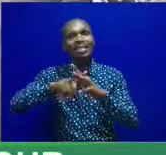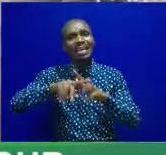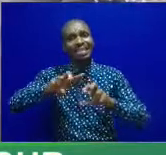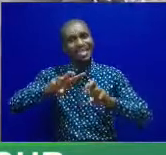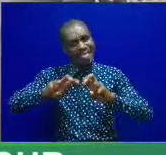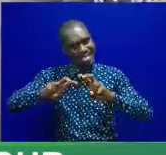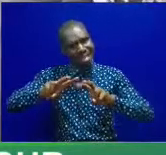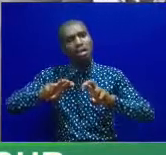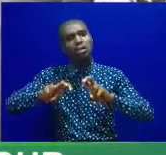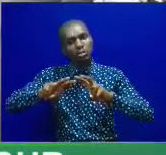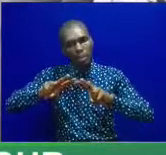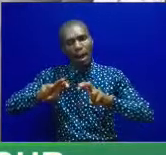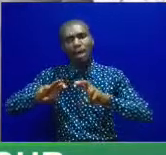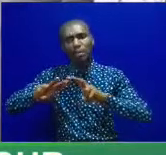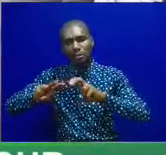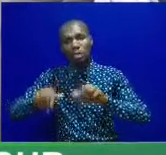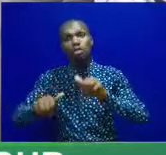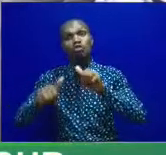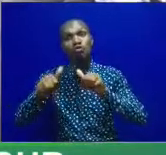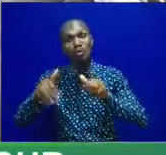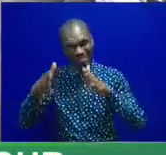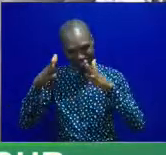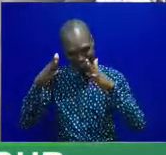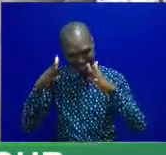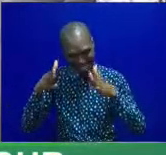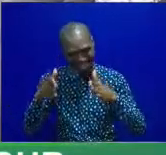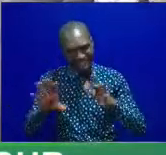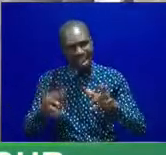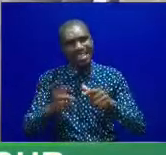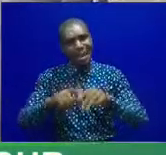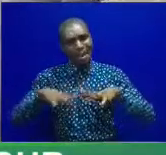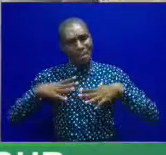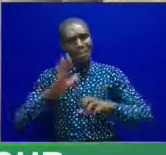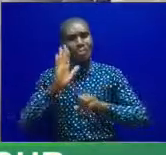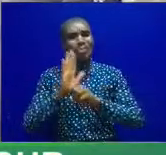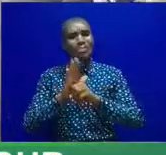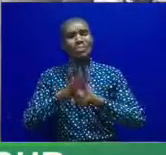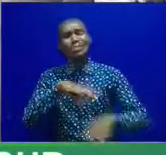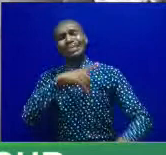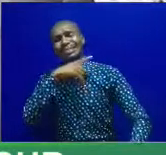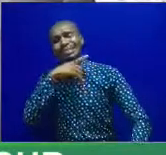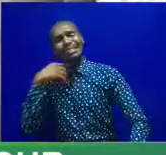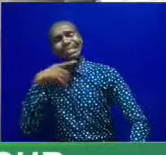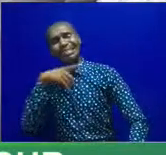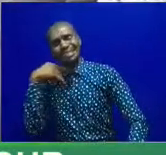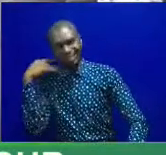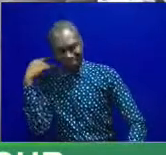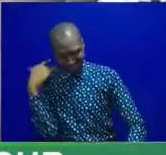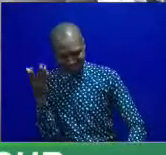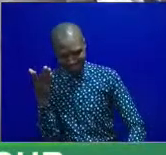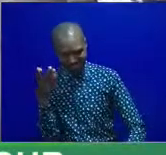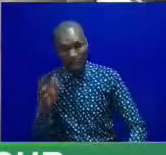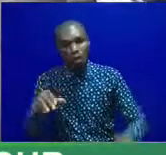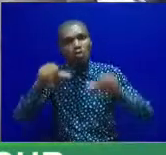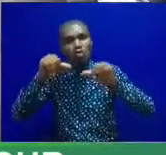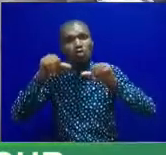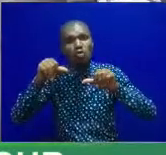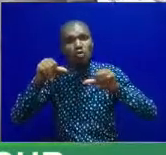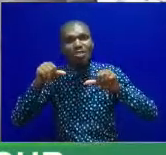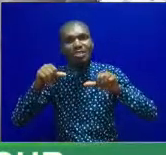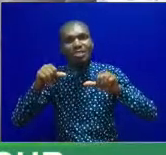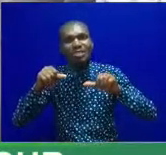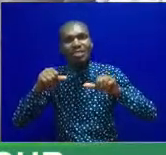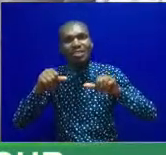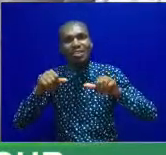obotuki anene obwanyara ko bokoirera ugoito kwa bantu nabo igo ebikorwa binde ebikogenda mamincha no